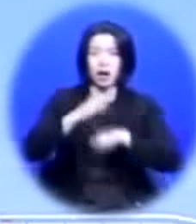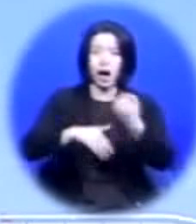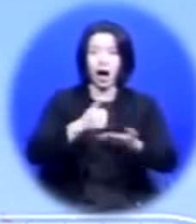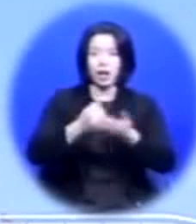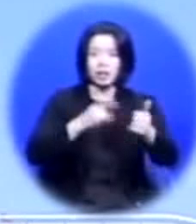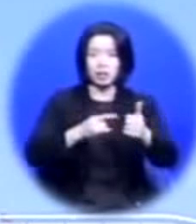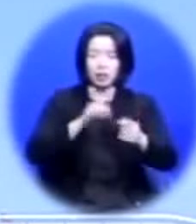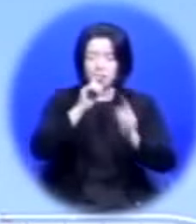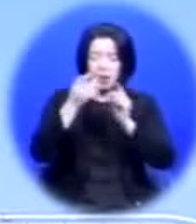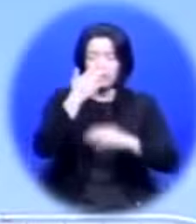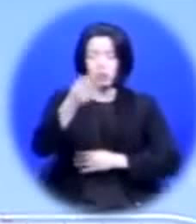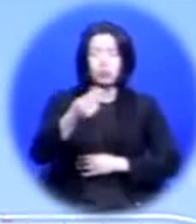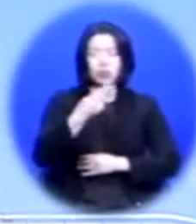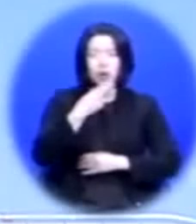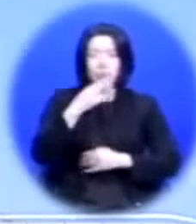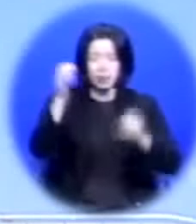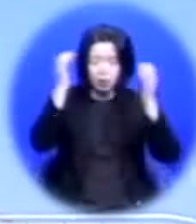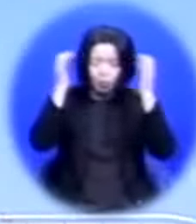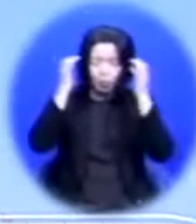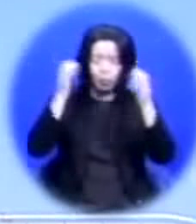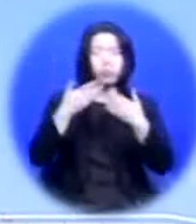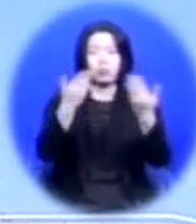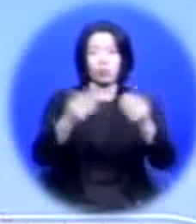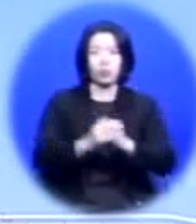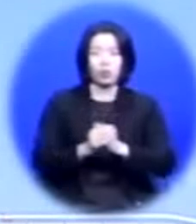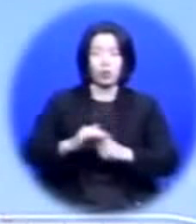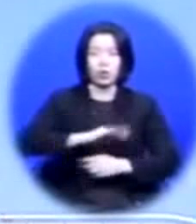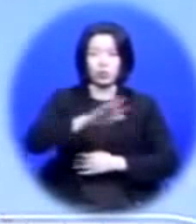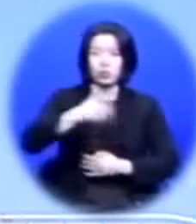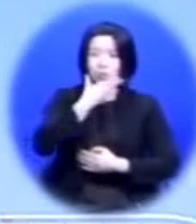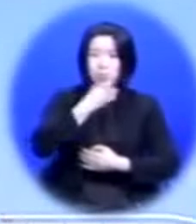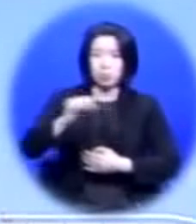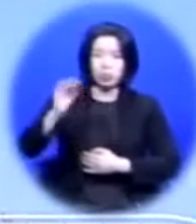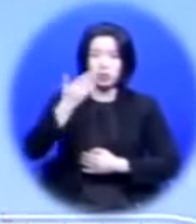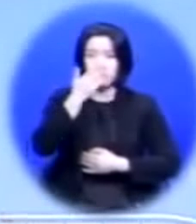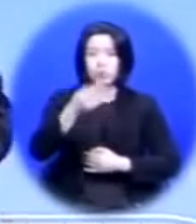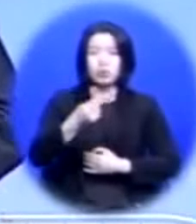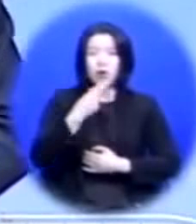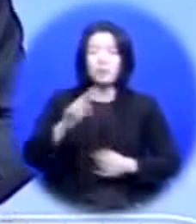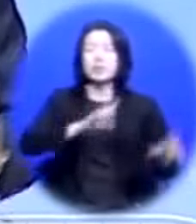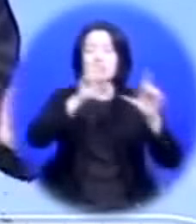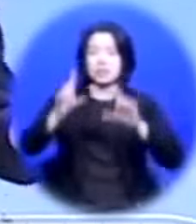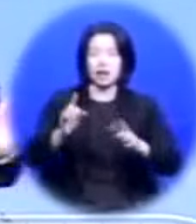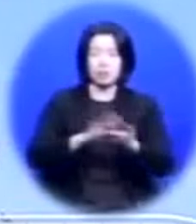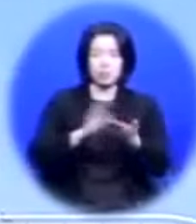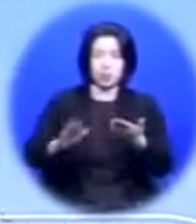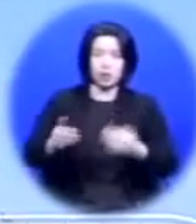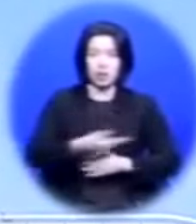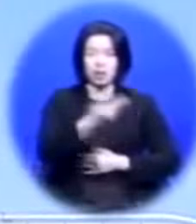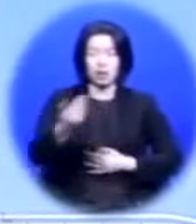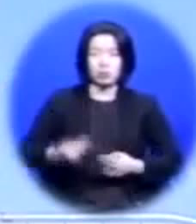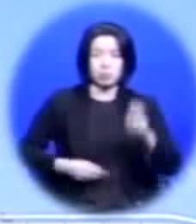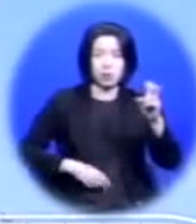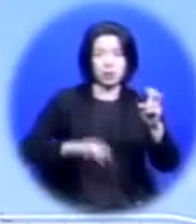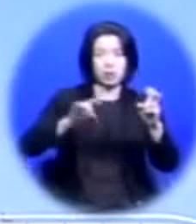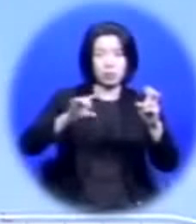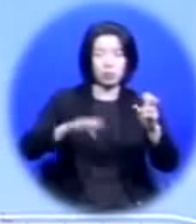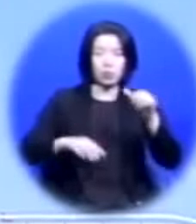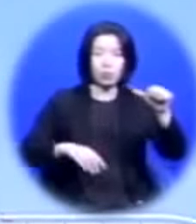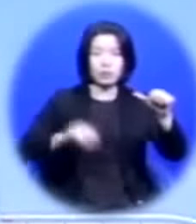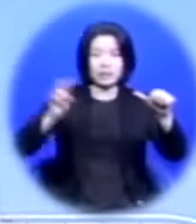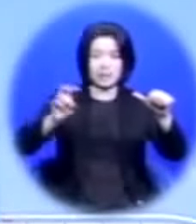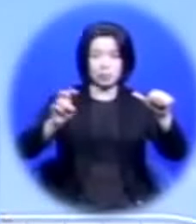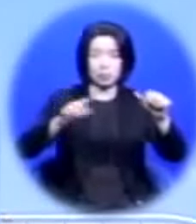없는 고통이 결코 우리가 복될 수가 없는 삶이죠 여러분 마태복음 5장 20절 말씀을 꼭